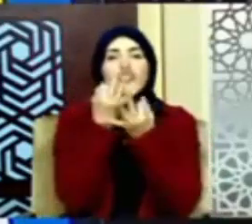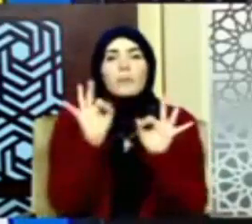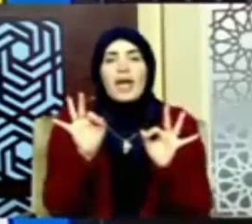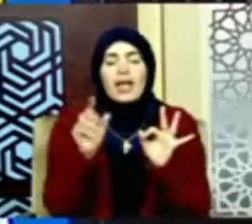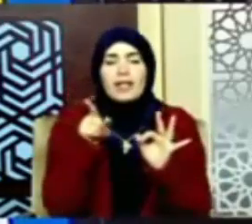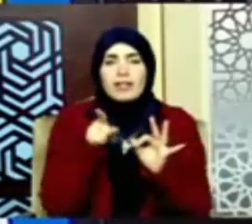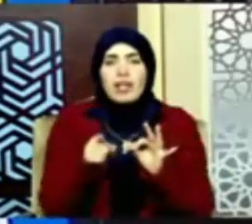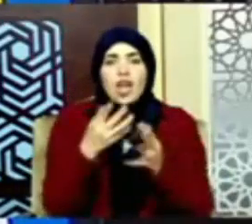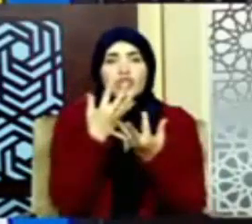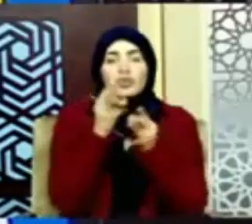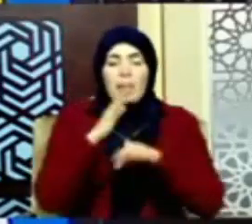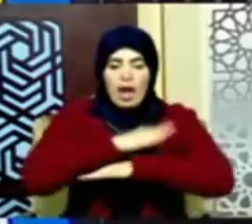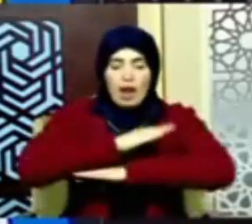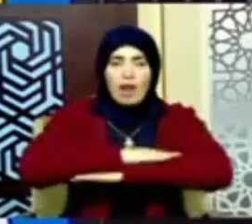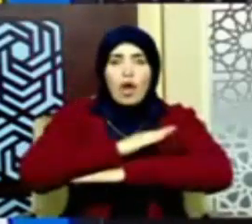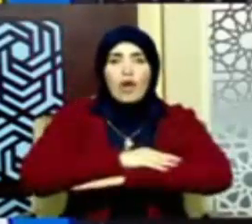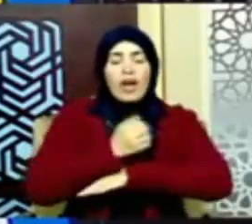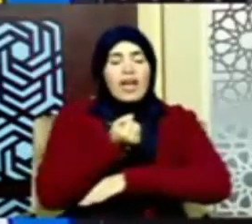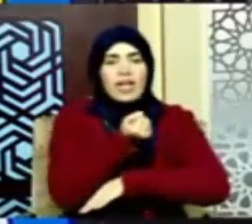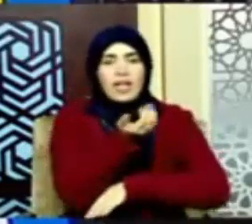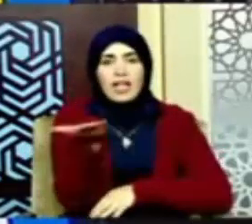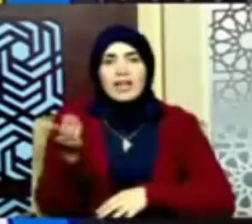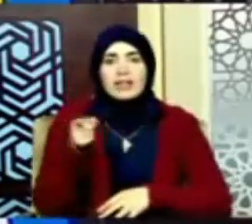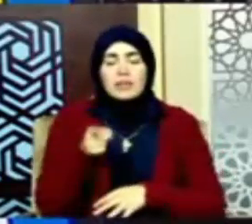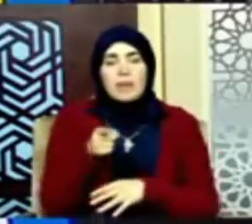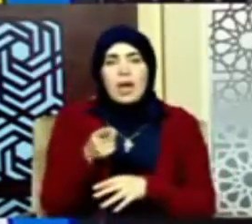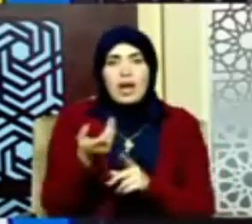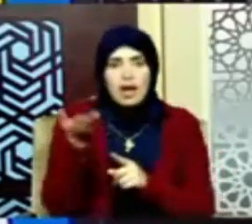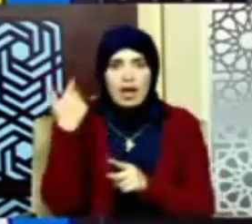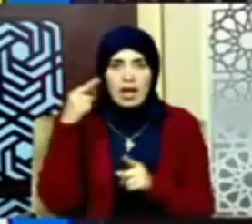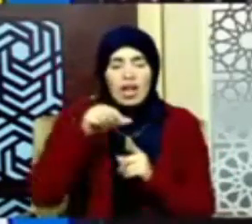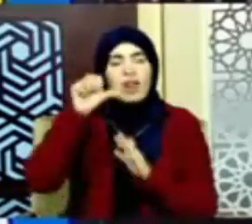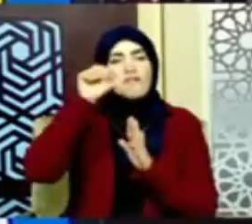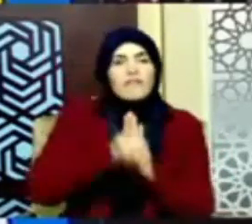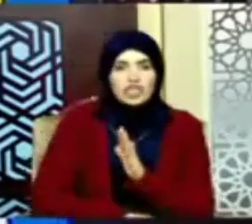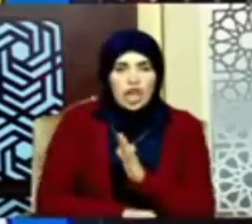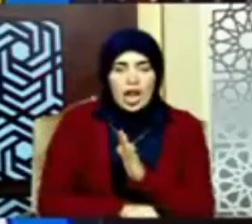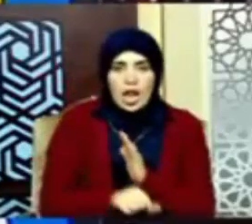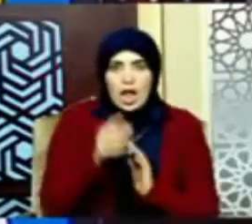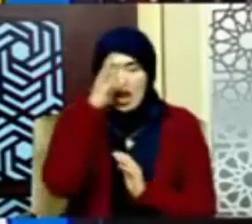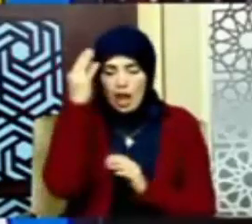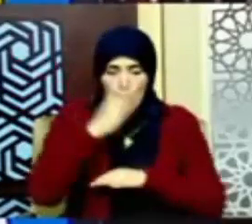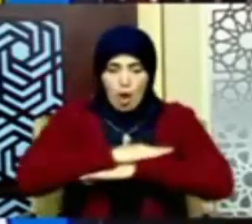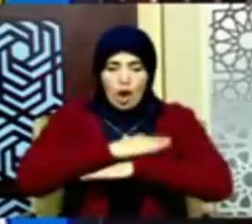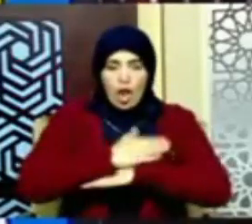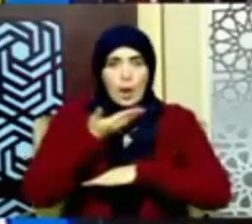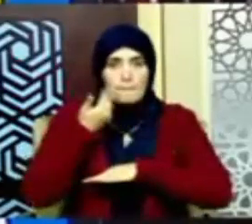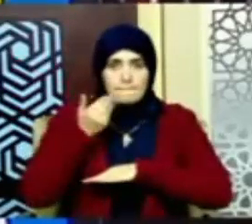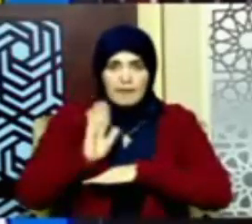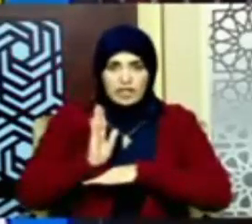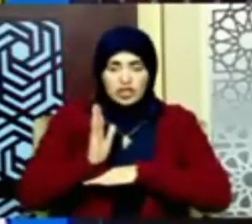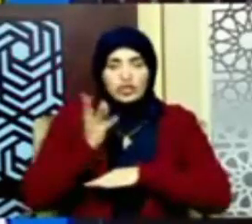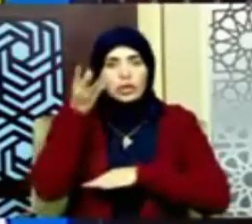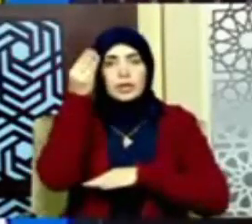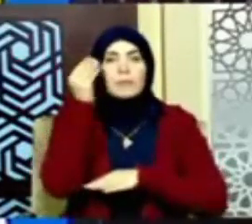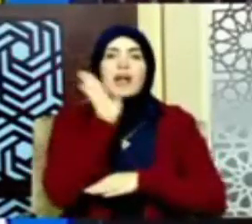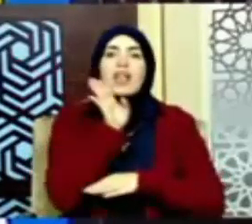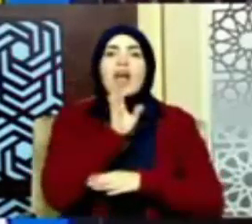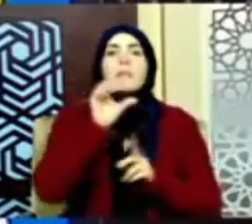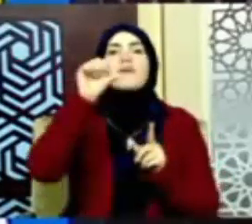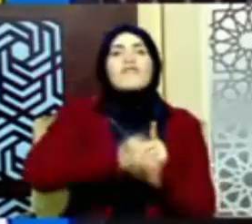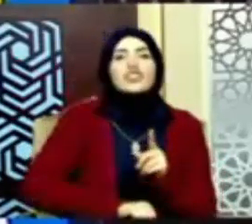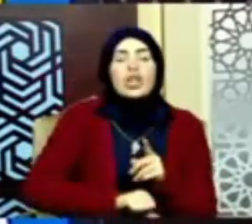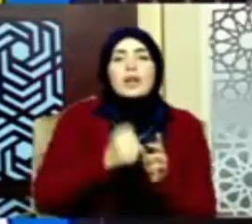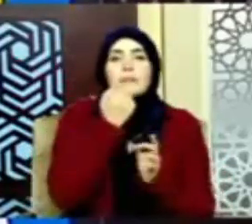شمائل طيبة، شمائل كريمة، كان مطية الإخفاقي، كان على العكس، كان شاهدا لك لا عليك.